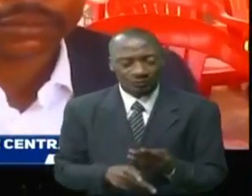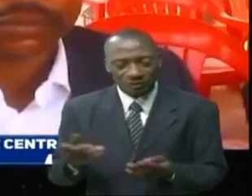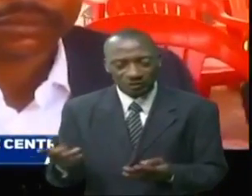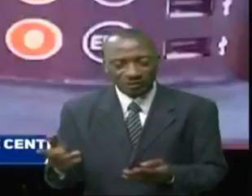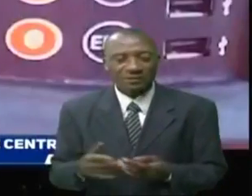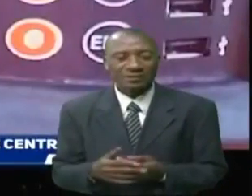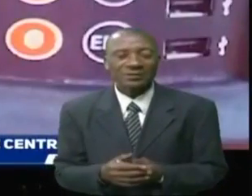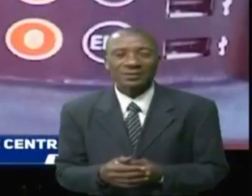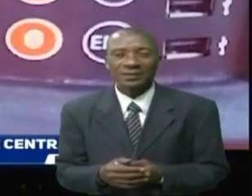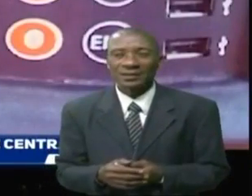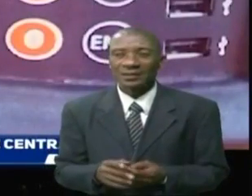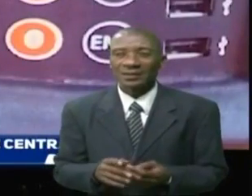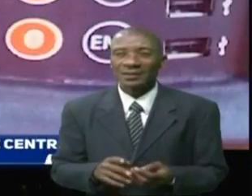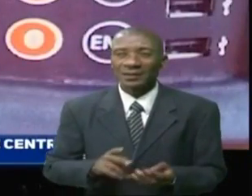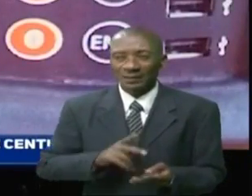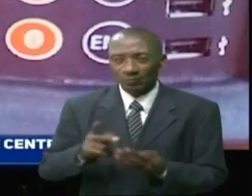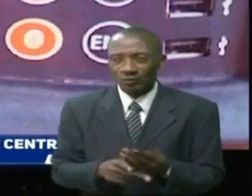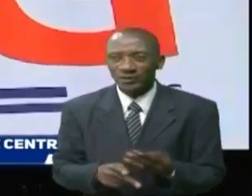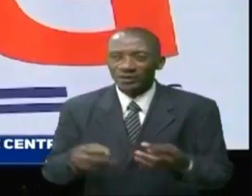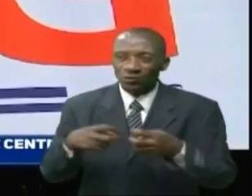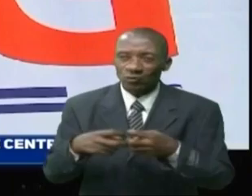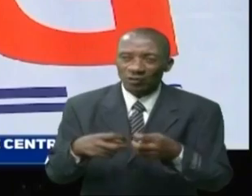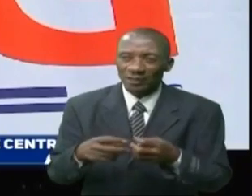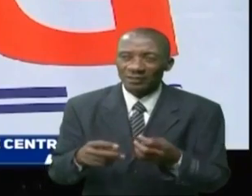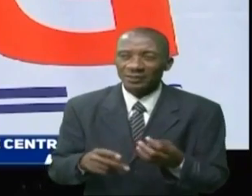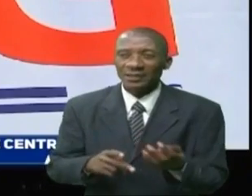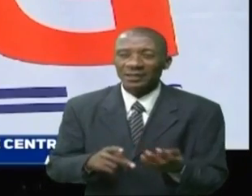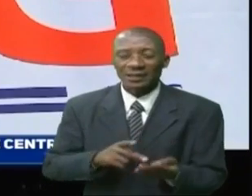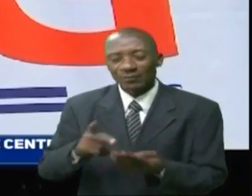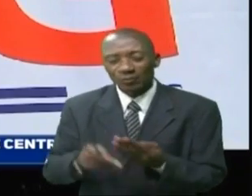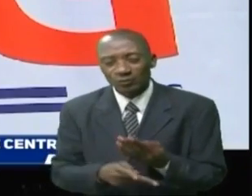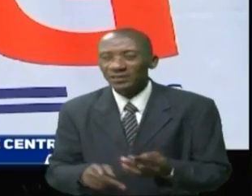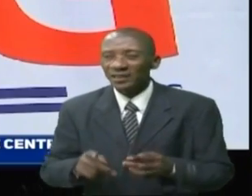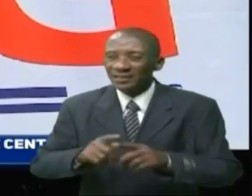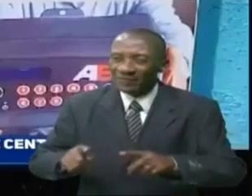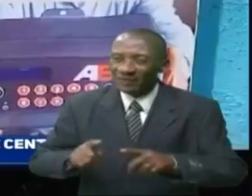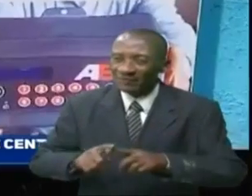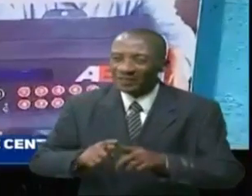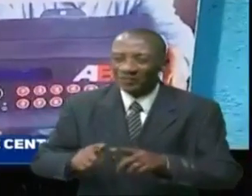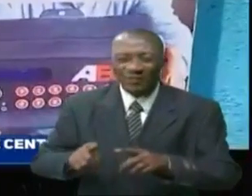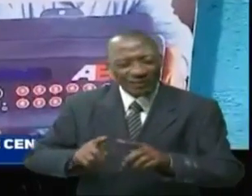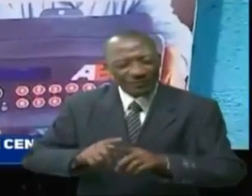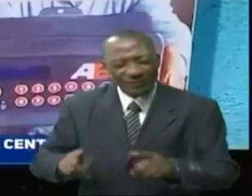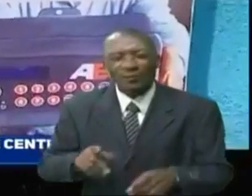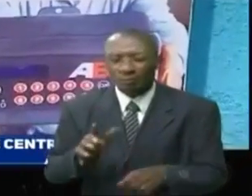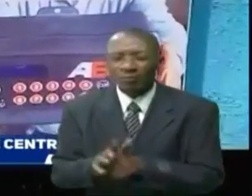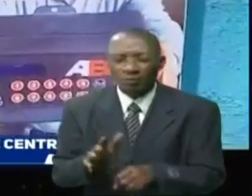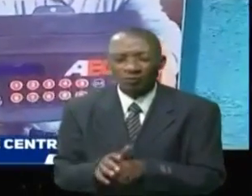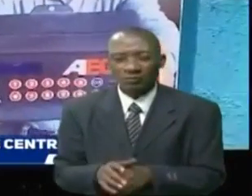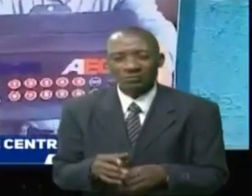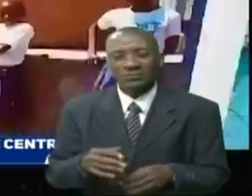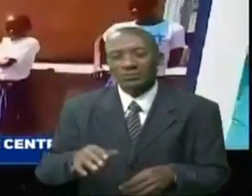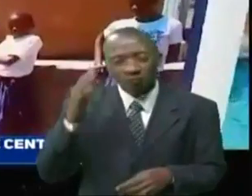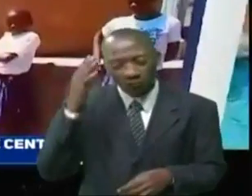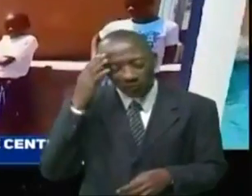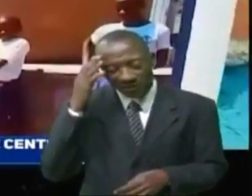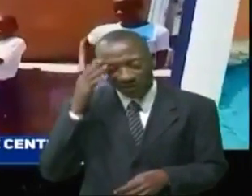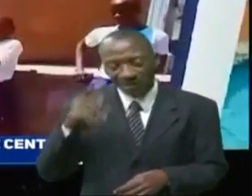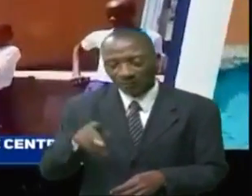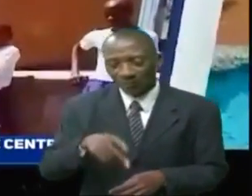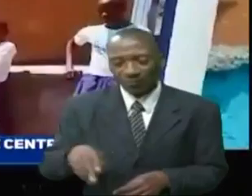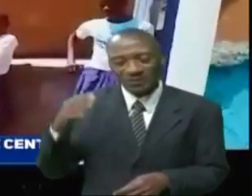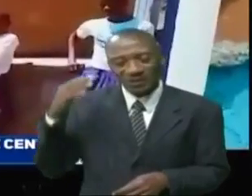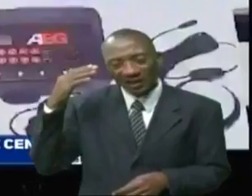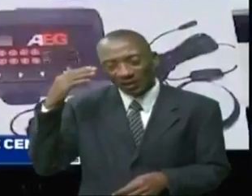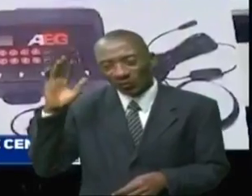l'occurrence l'électricité, l'eau et l'Internet. AEG déployera aussi des solutions durables personnalisées de haute